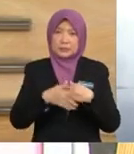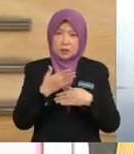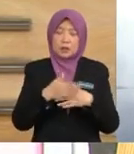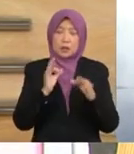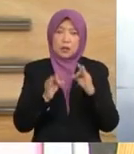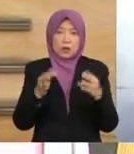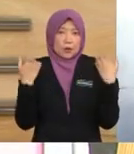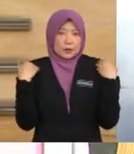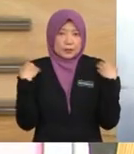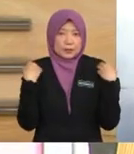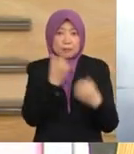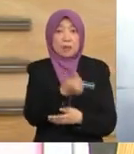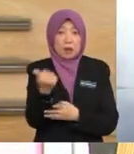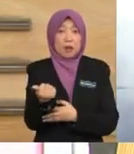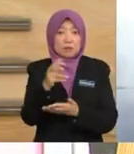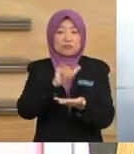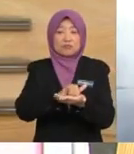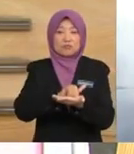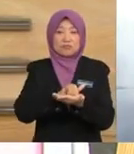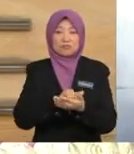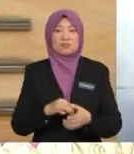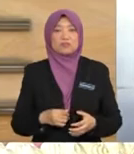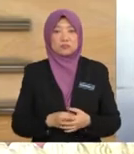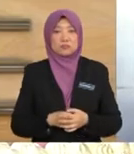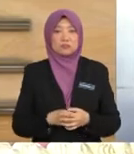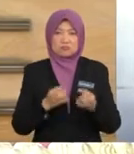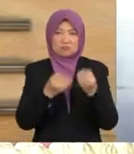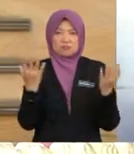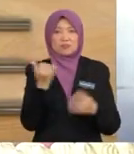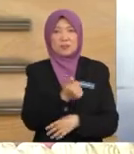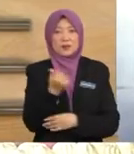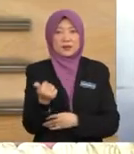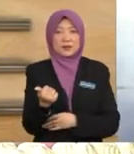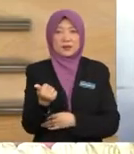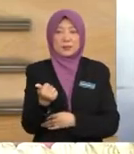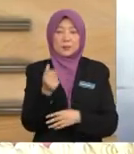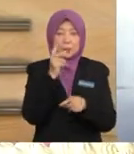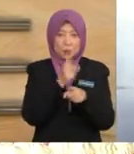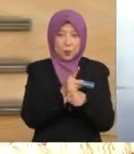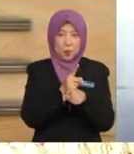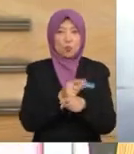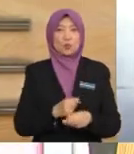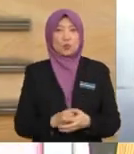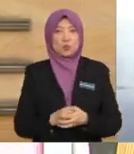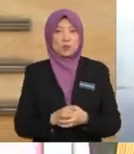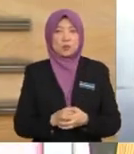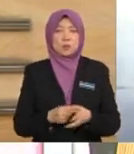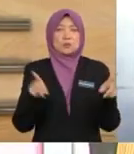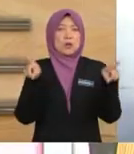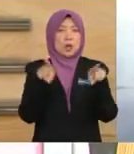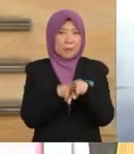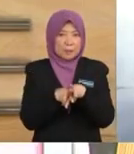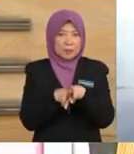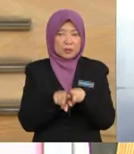sebenarnya. Banyak cara, banyak juga peralatannya. Ya, betul tu. Ini pun sama juga. Nampak